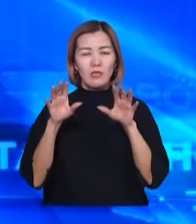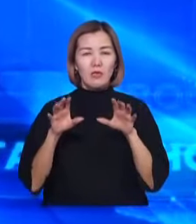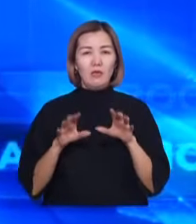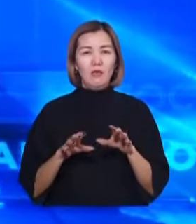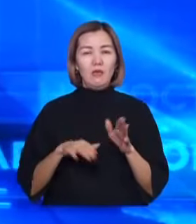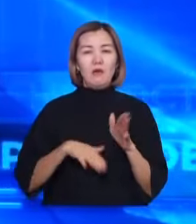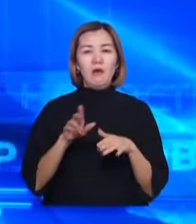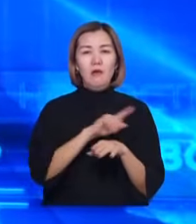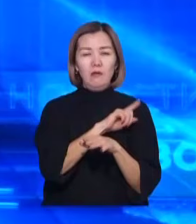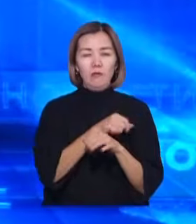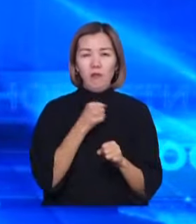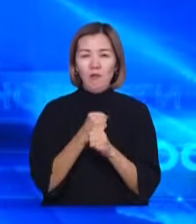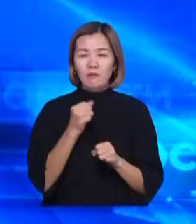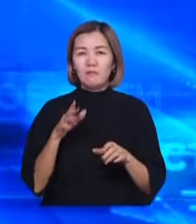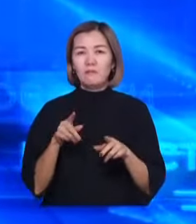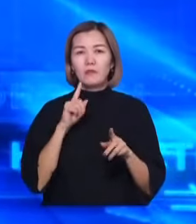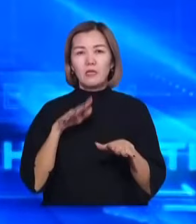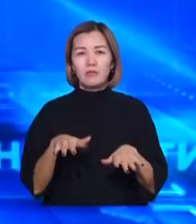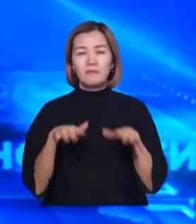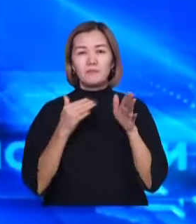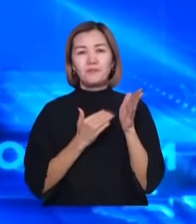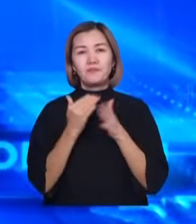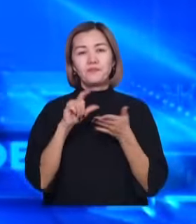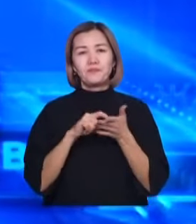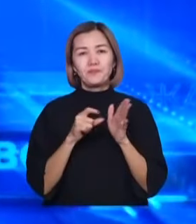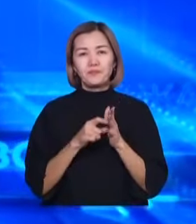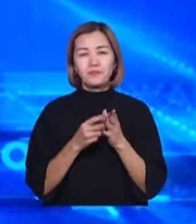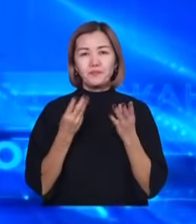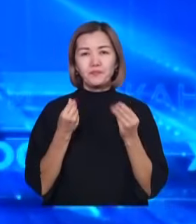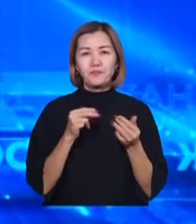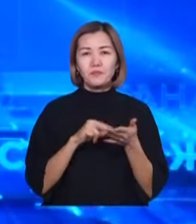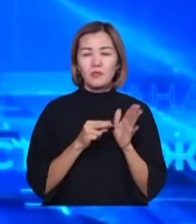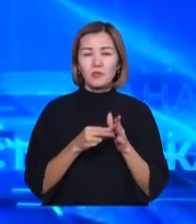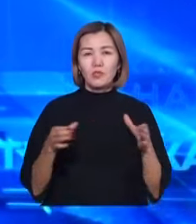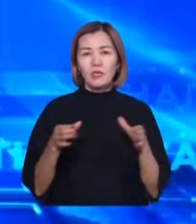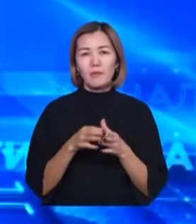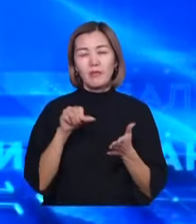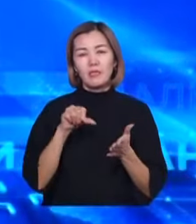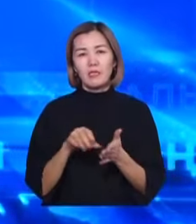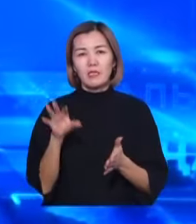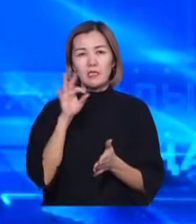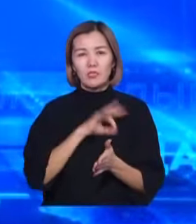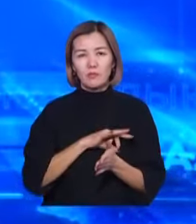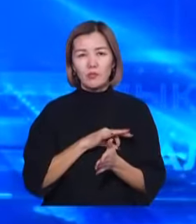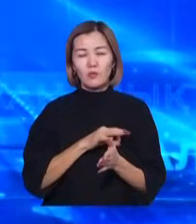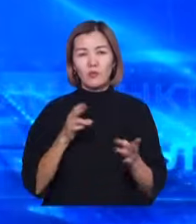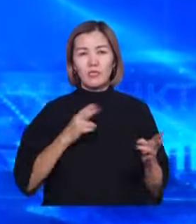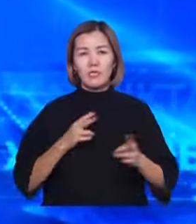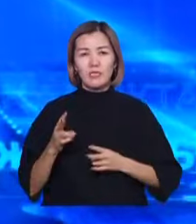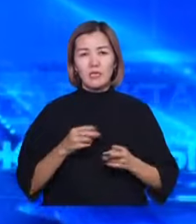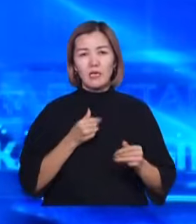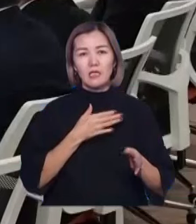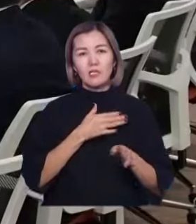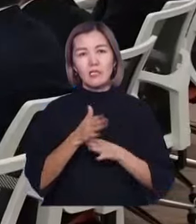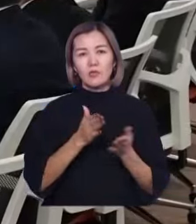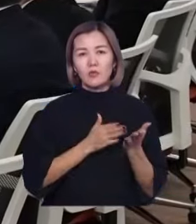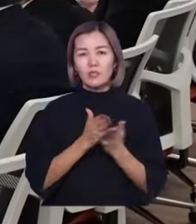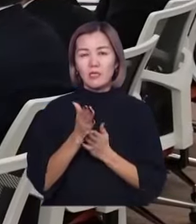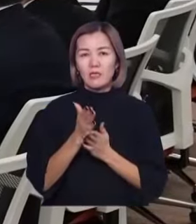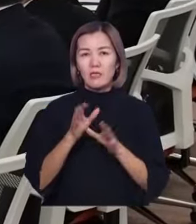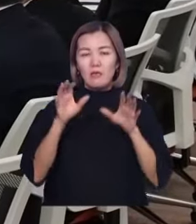әрі күшейтпек, парламенттің жоғарғы палатасының қаржы және бюджет комитеті мүшелері кірістерді жымқыру мен терроризмді қаржыландыру